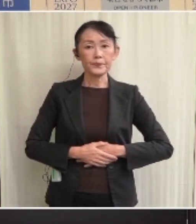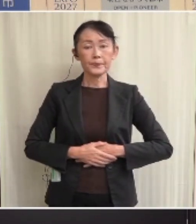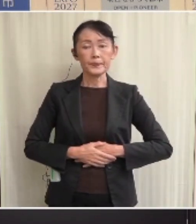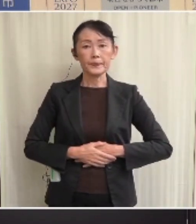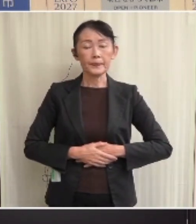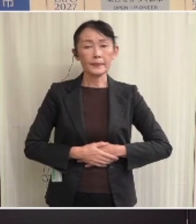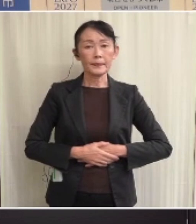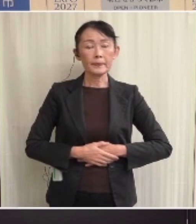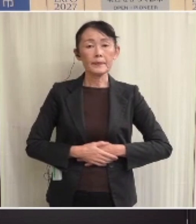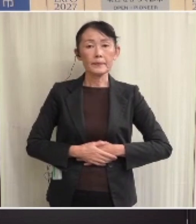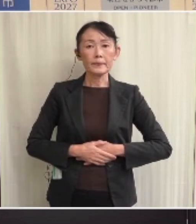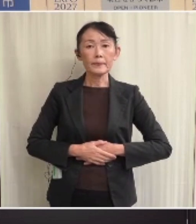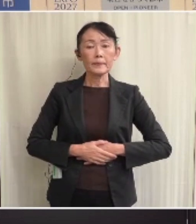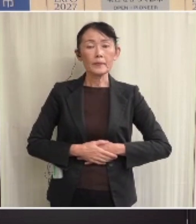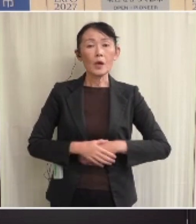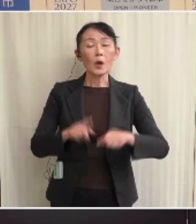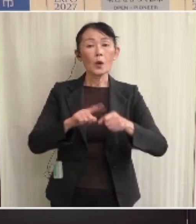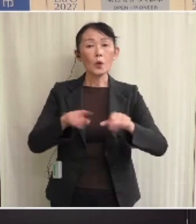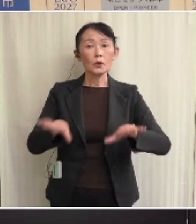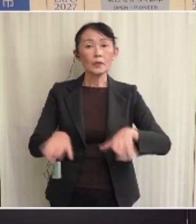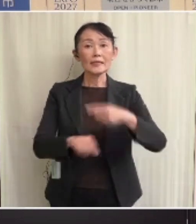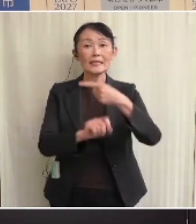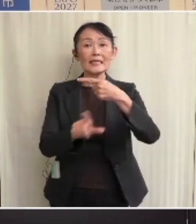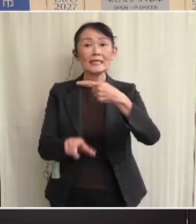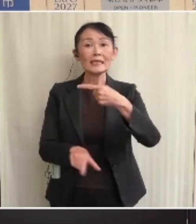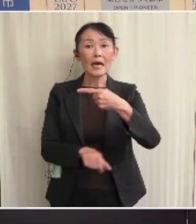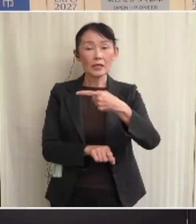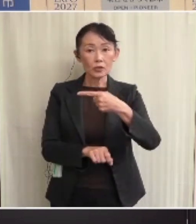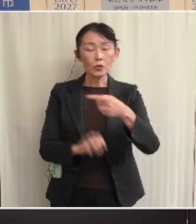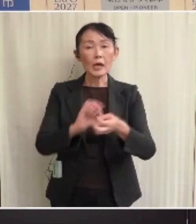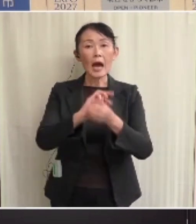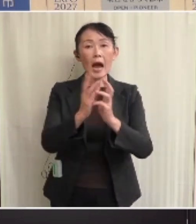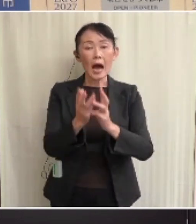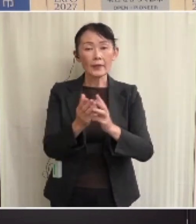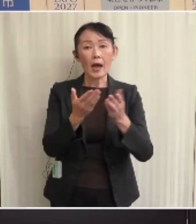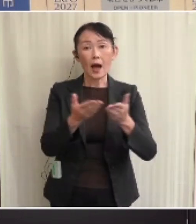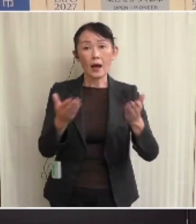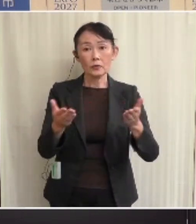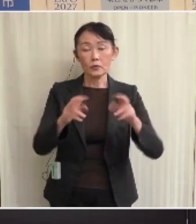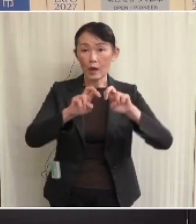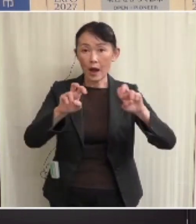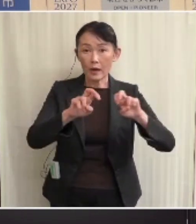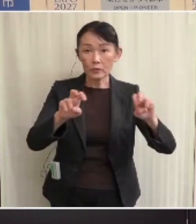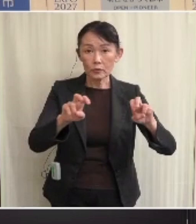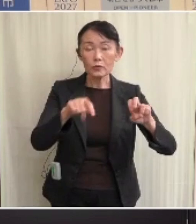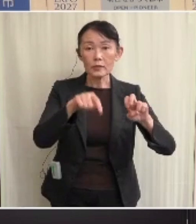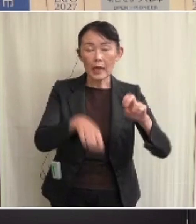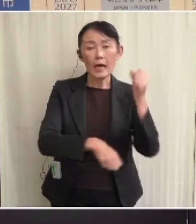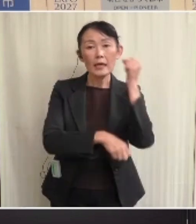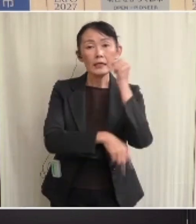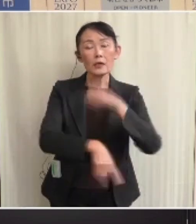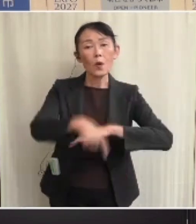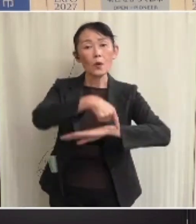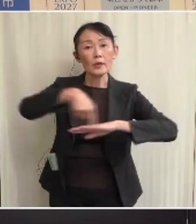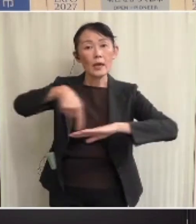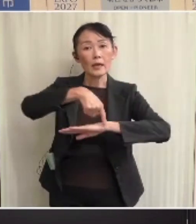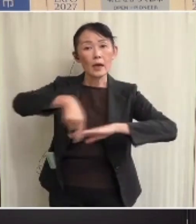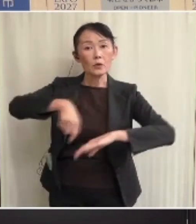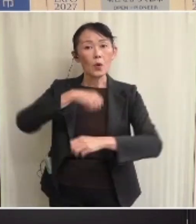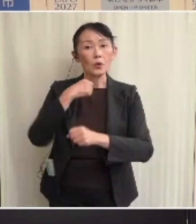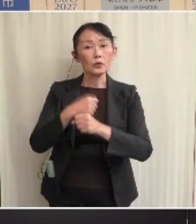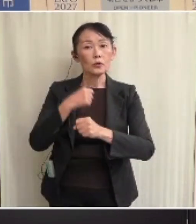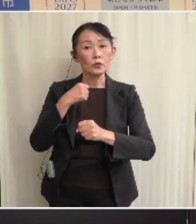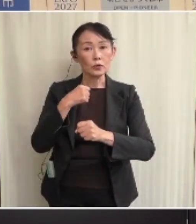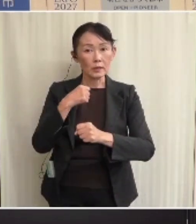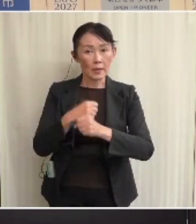。まあ、今年の1月にですね、博覧会協会の方で、基本計画を策定